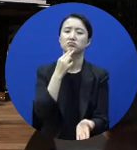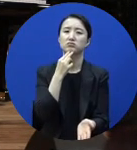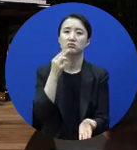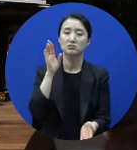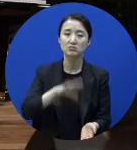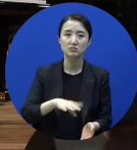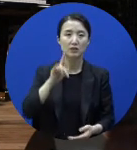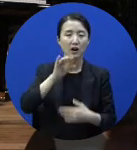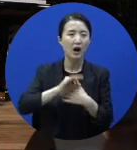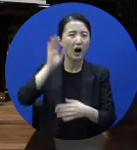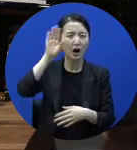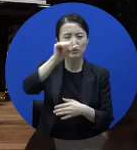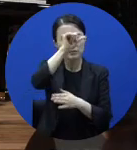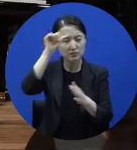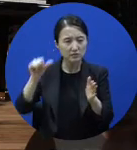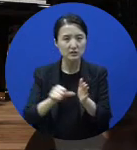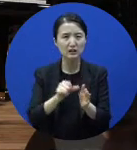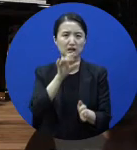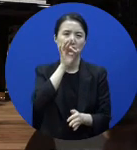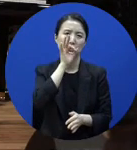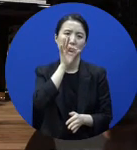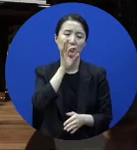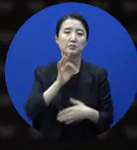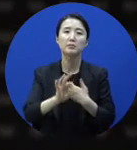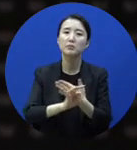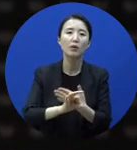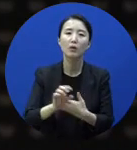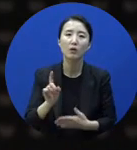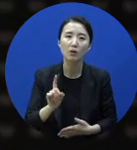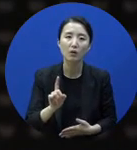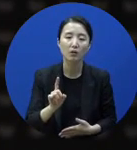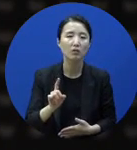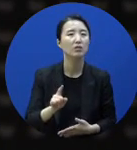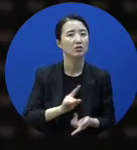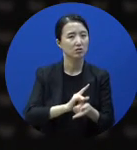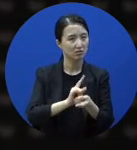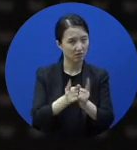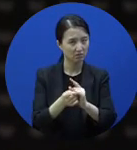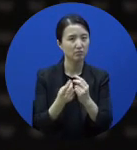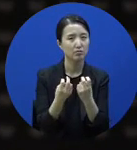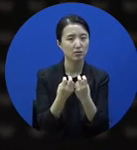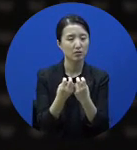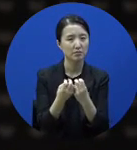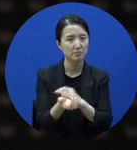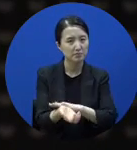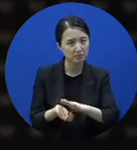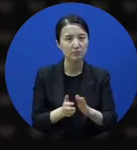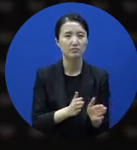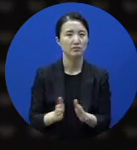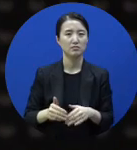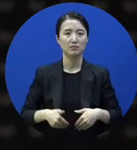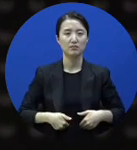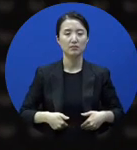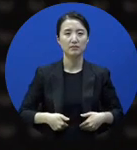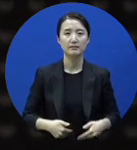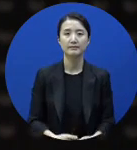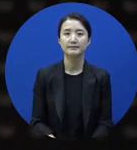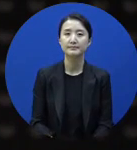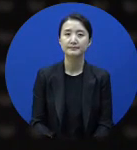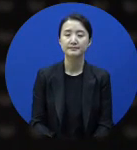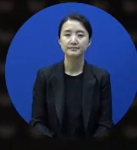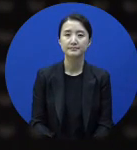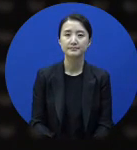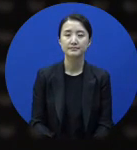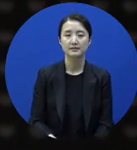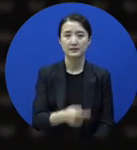어떤 대응을 좀 해야 된다고 생각이 됩니다. 우리가 직장을 다닐 때 보면 대기업하고 이제 중소기업, 그 다음에 이제 작은 기업들의